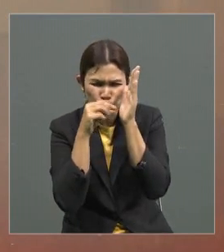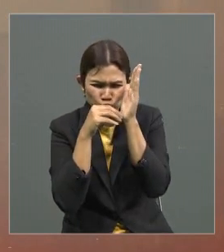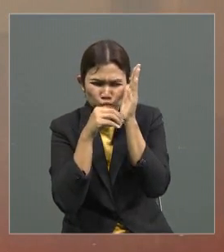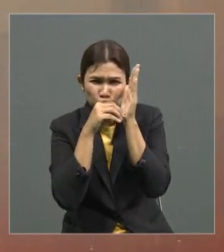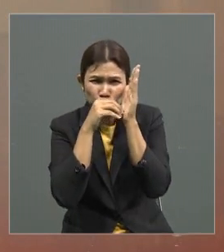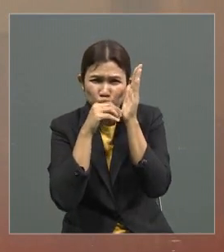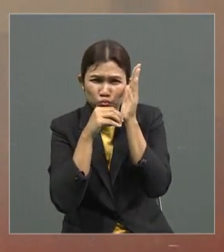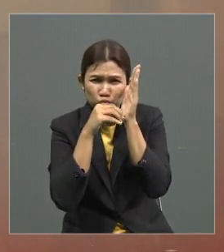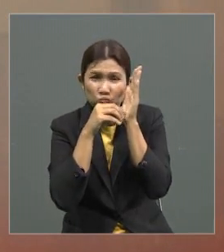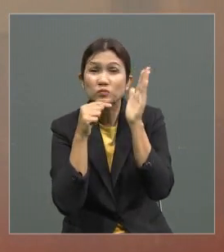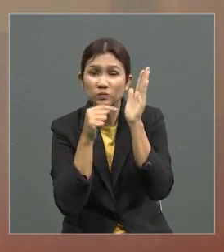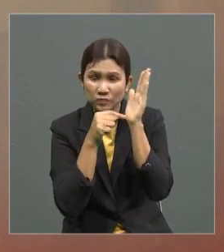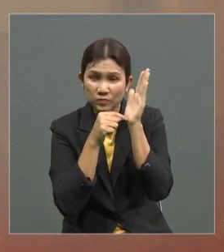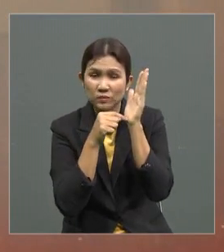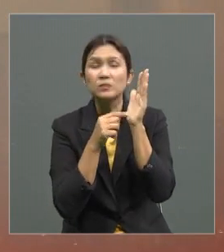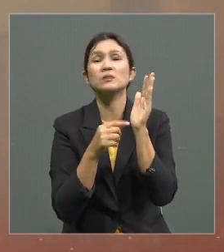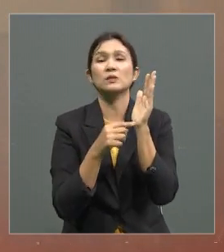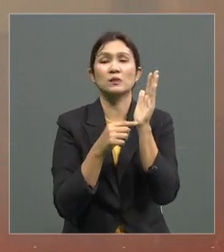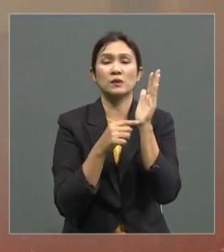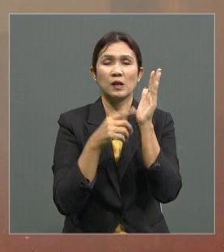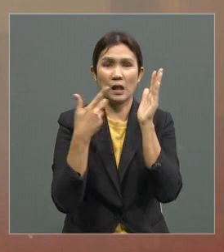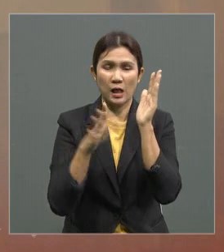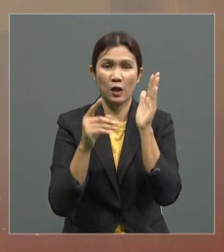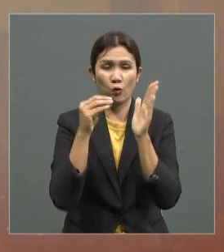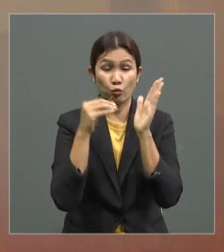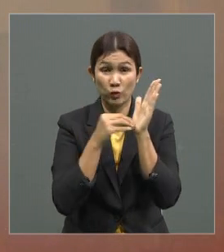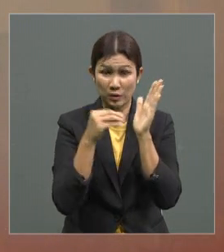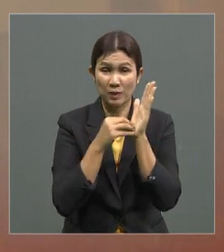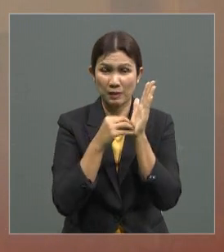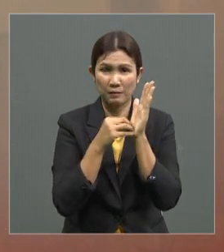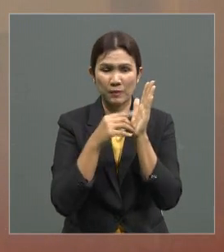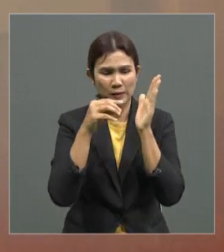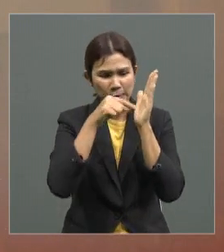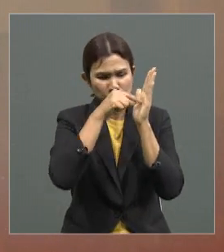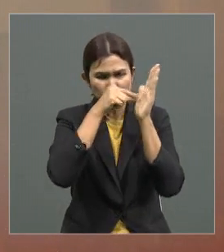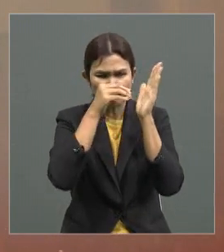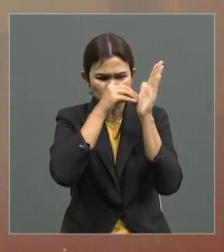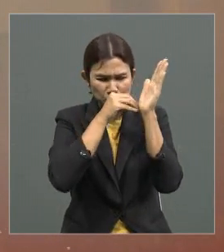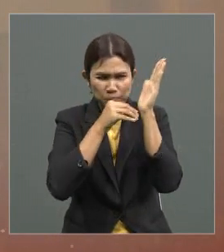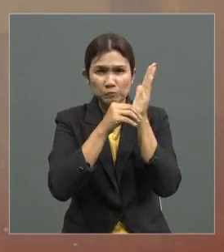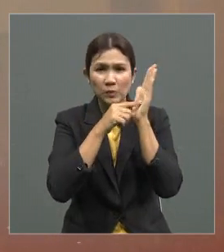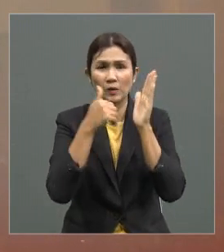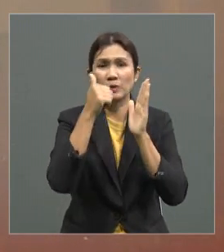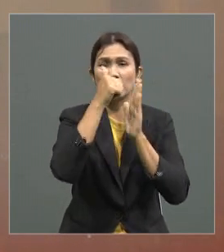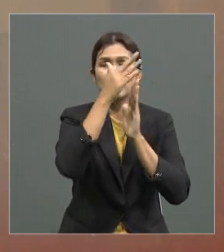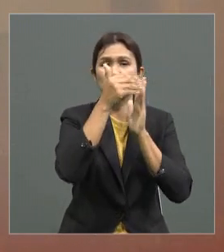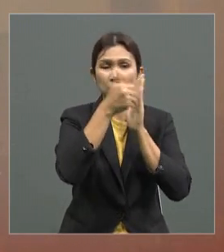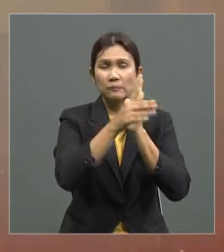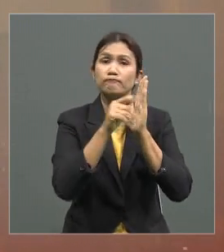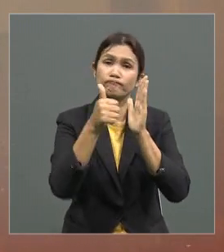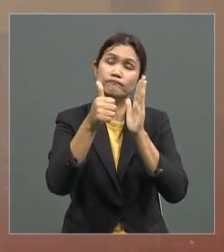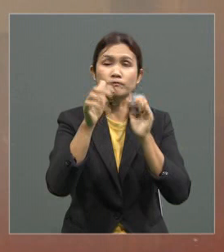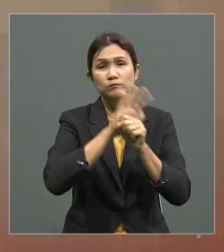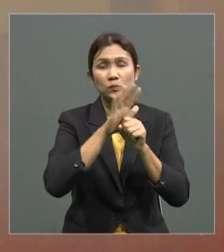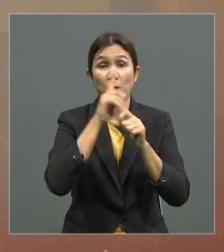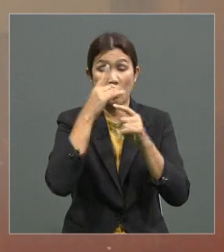ที่ภาคกลางนั่นเองนะคะแล้วก็รวมถึงกรุงเทพมหานครแล้วก็ปริมณฑลภาคเหนืออีสานคุณภาพอากาศส่วนใหญ่ดีนะคะเนื่องจาก